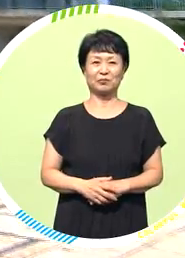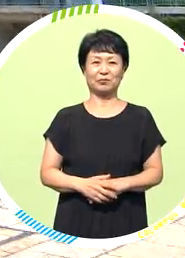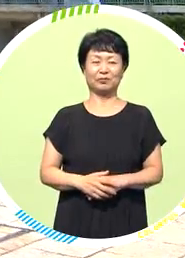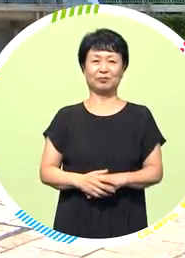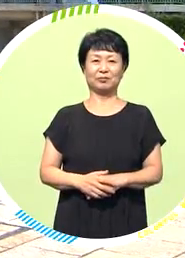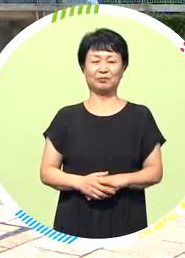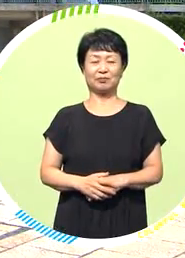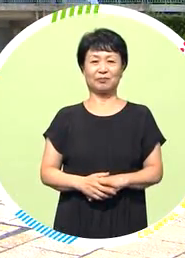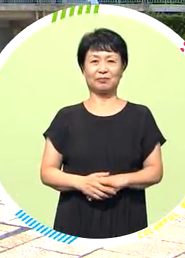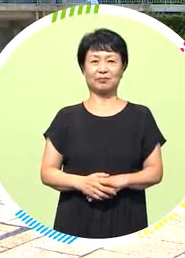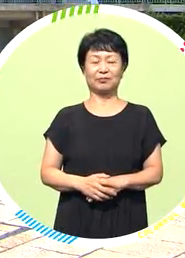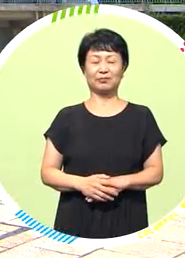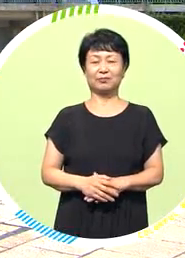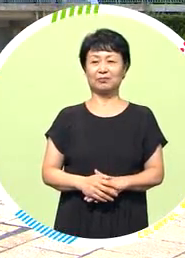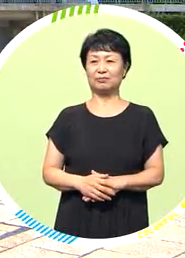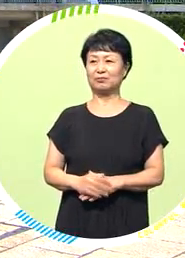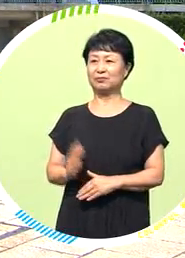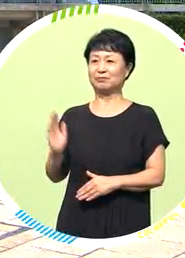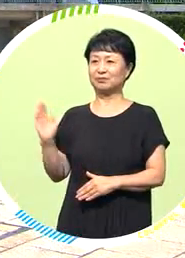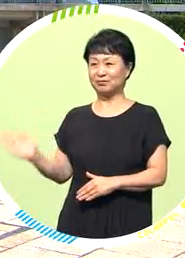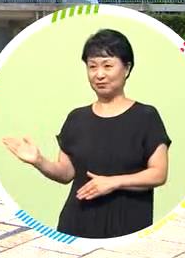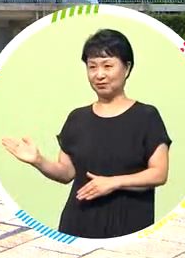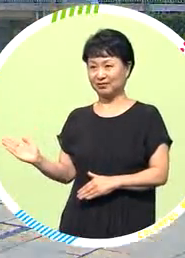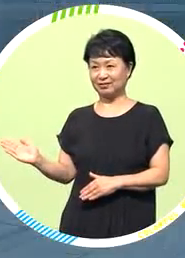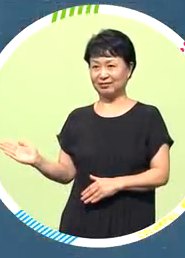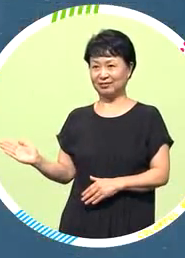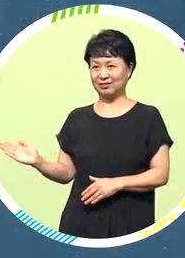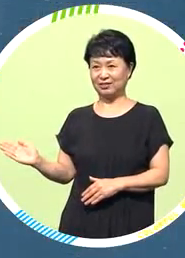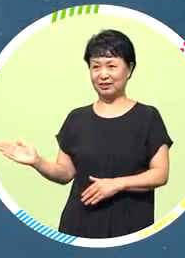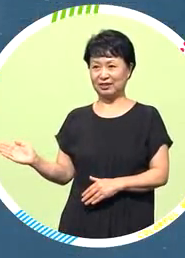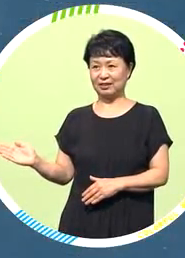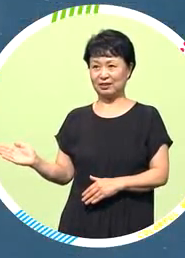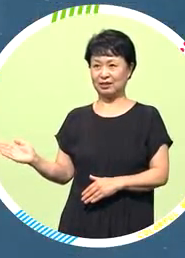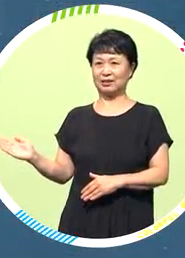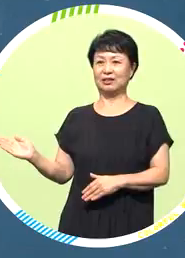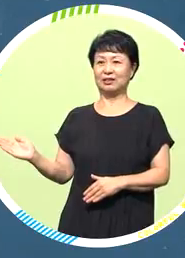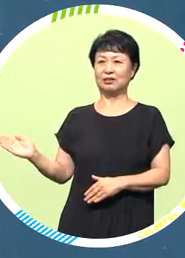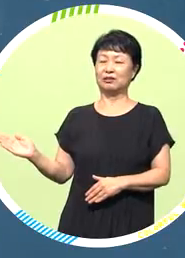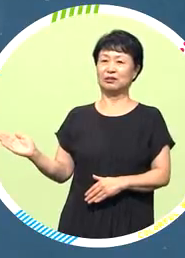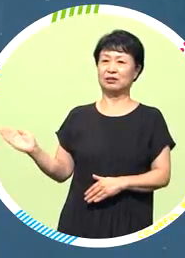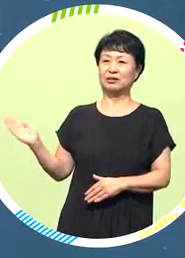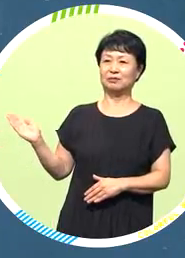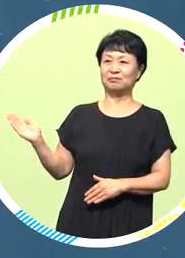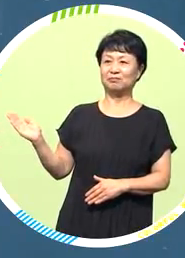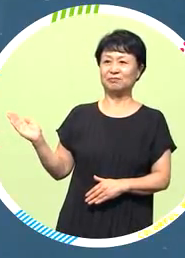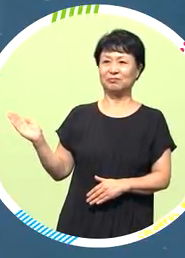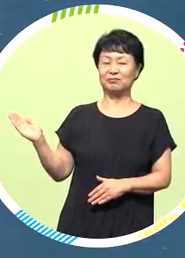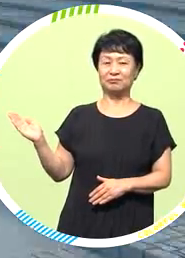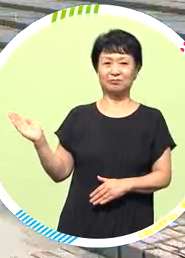アンナちゃんがやってきたのは県立湘南海岸公園サーフビレッジ。